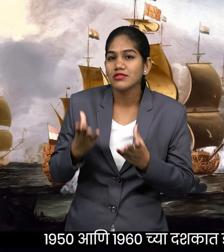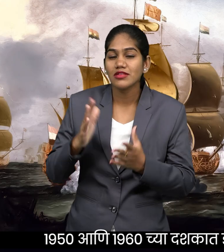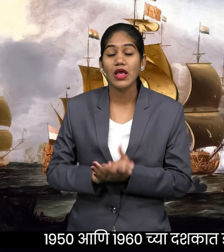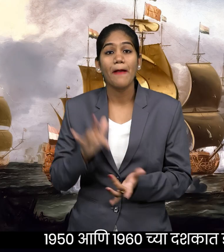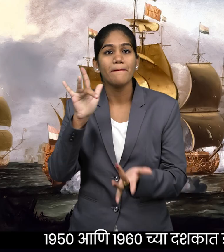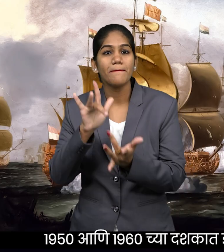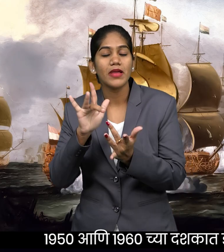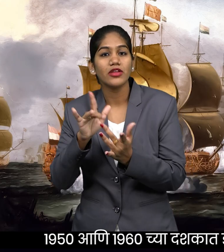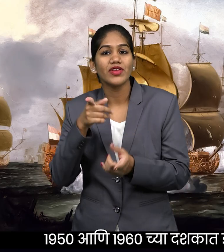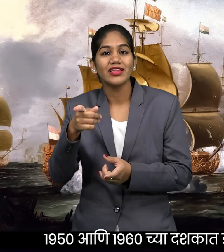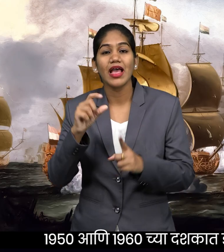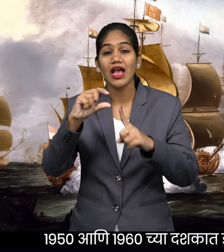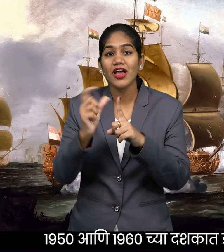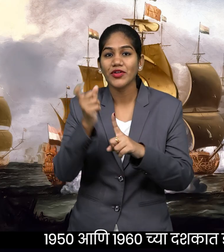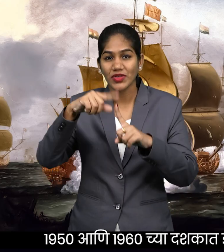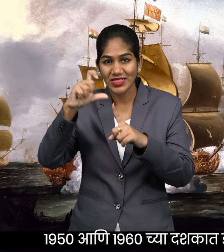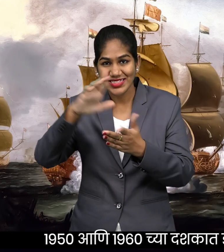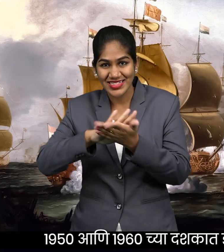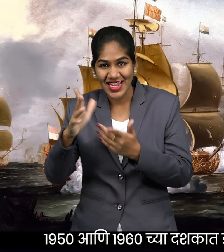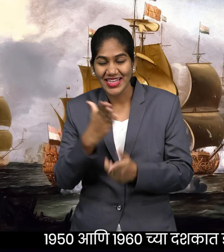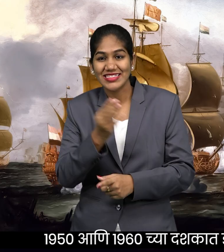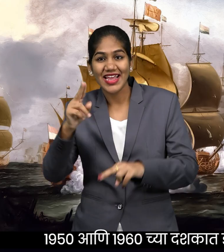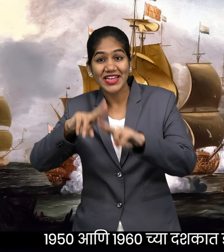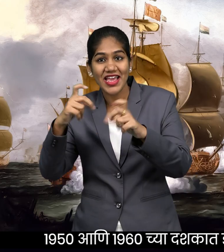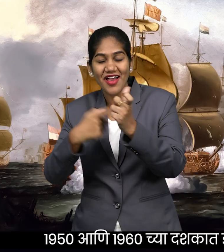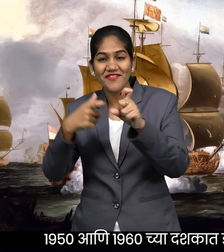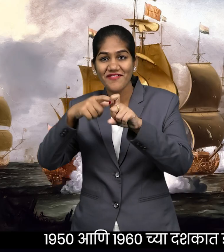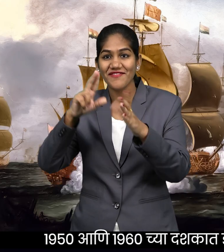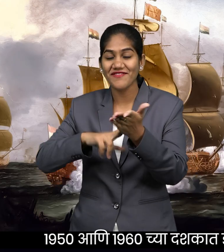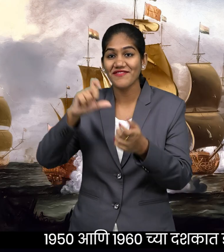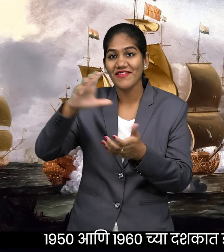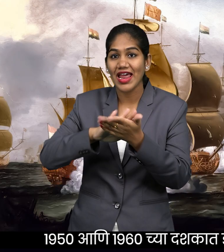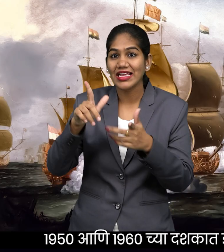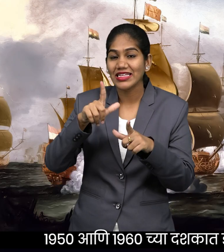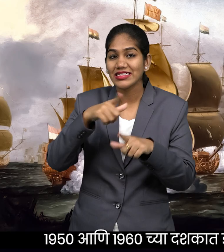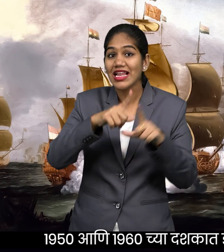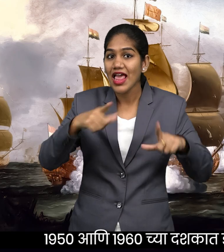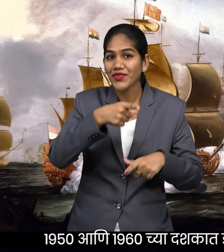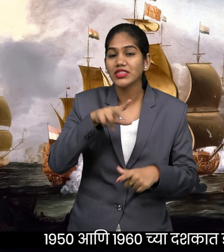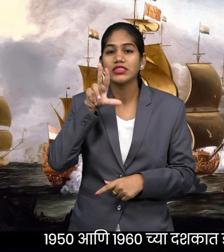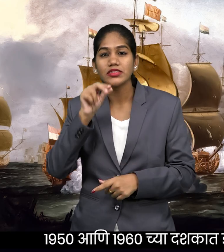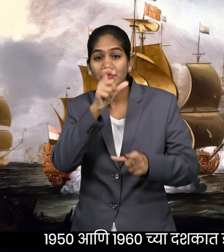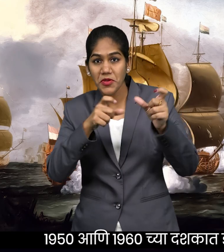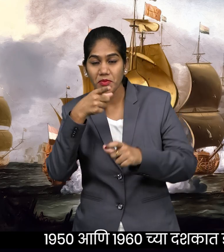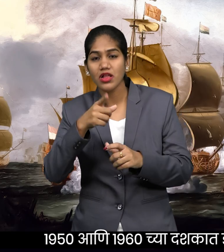(1950) आणि 1960च्या दशकात डच आणि फ्रेंच भाषिकांमध्ये तणाव निर्माण